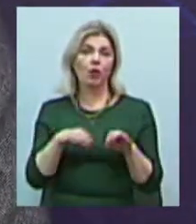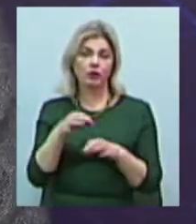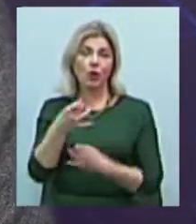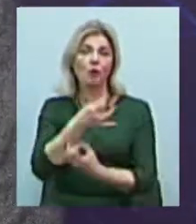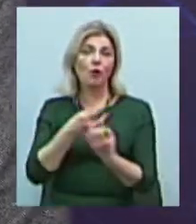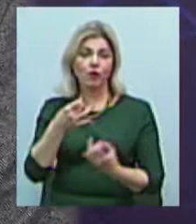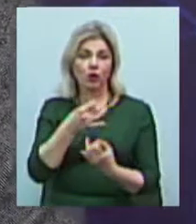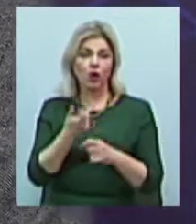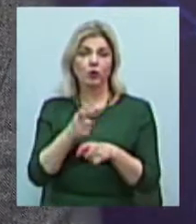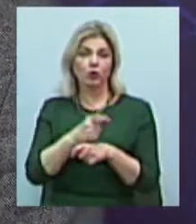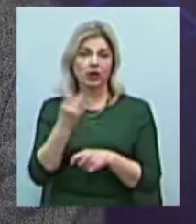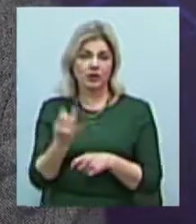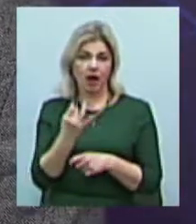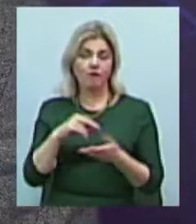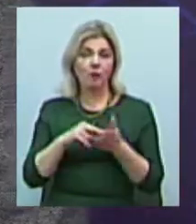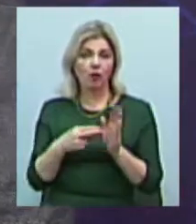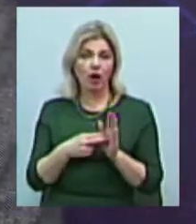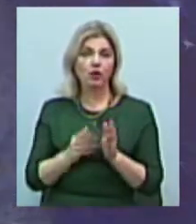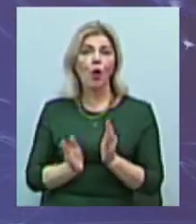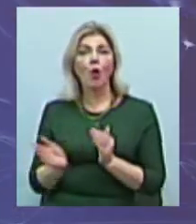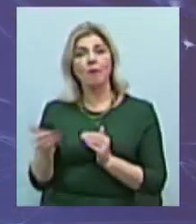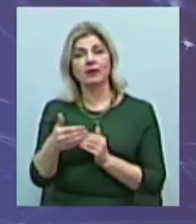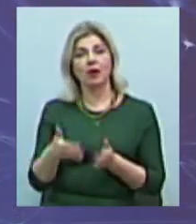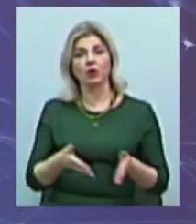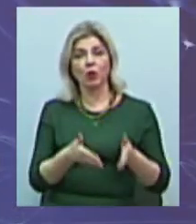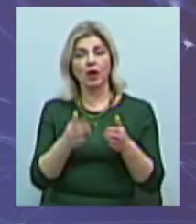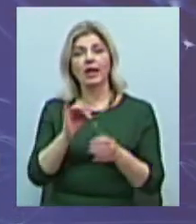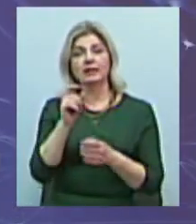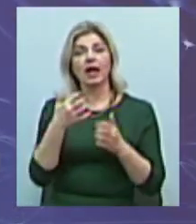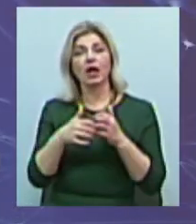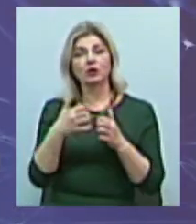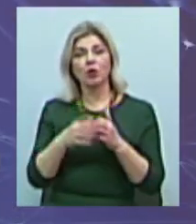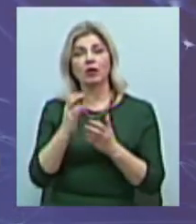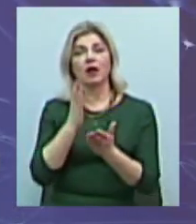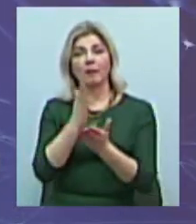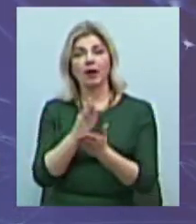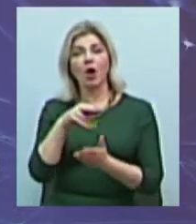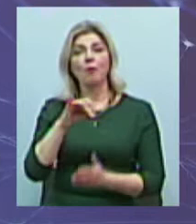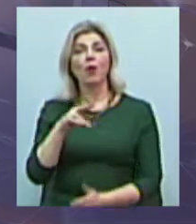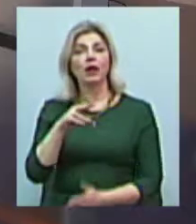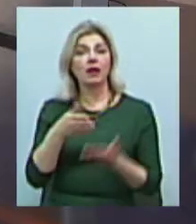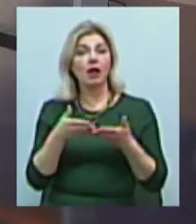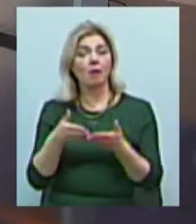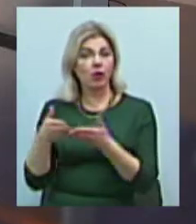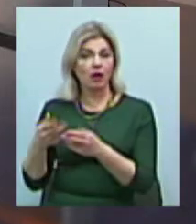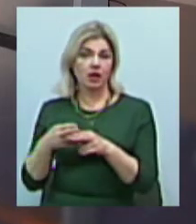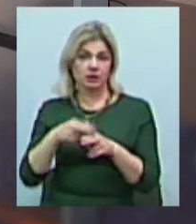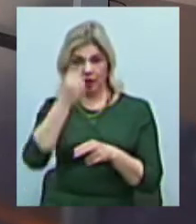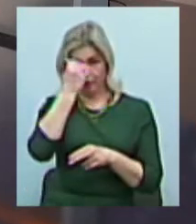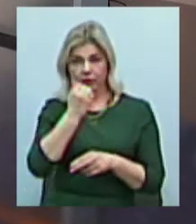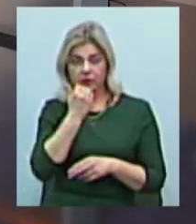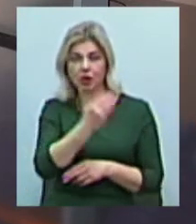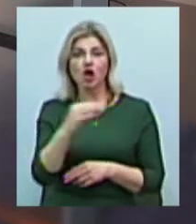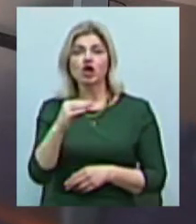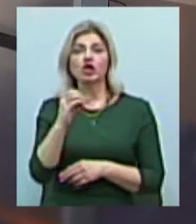обговорюємо, скажімо так, дуже цікавий проєкт. Це об'їзна дорога з Херсону одразу на порти. Це подяка Жолобецькому Олександру